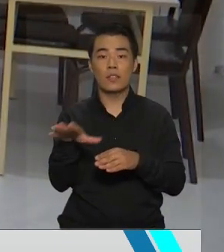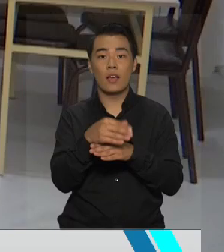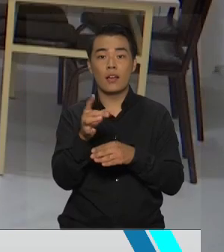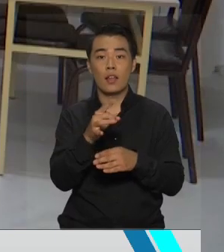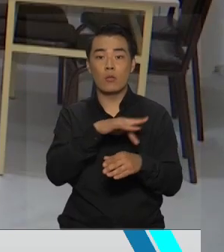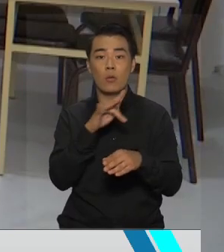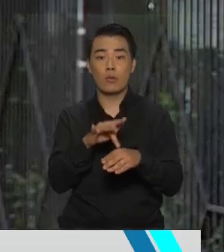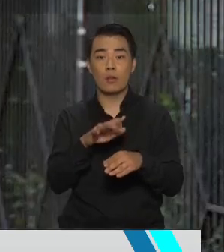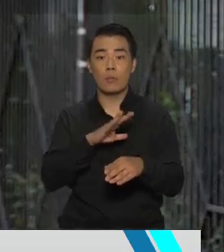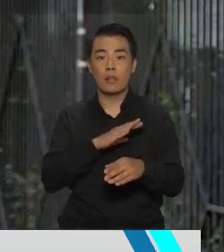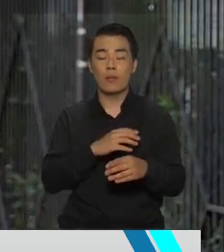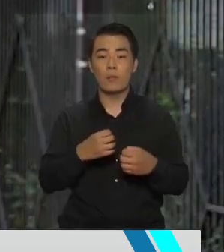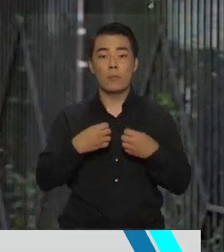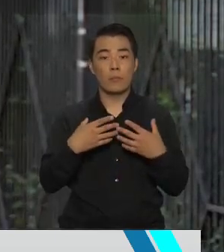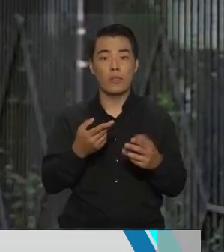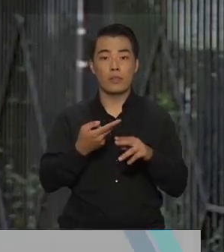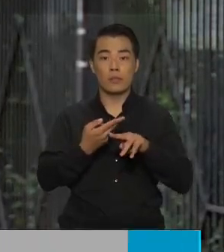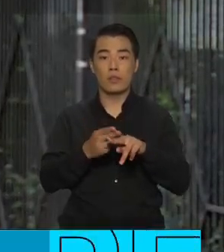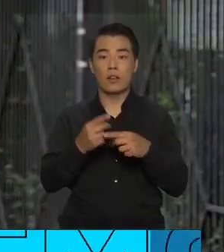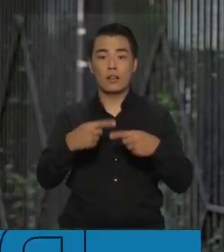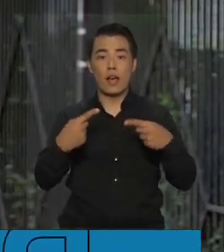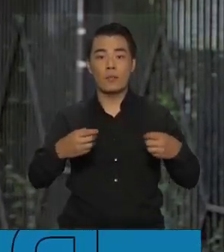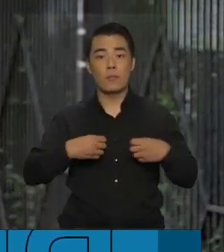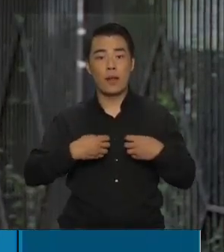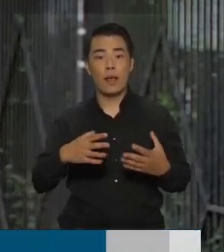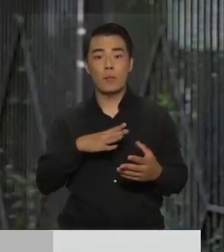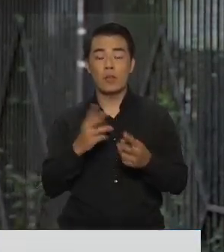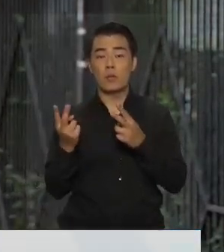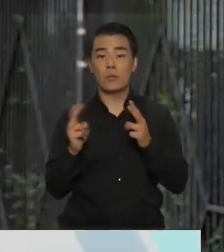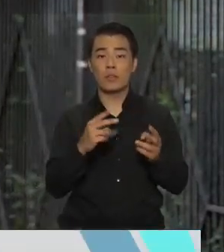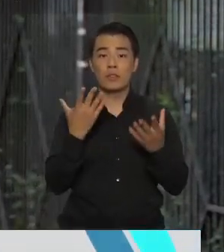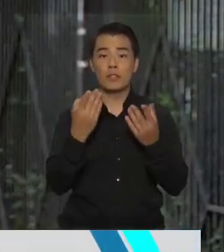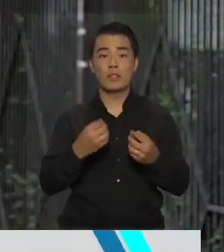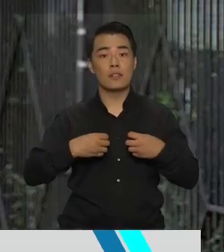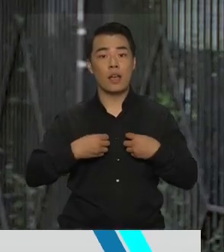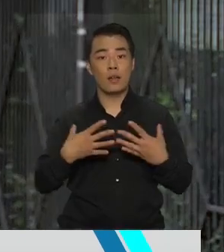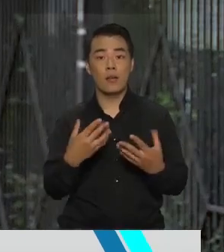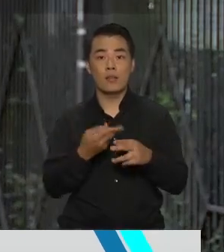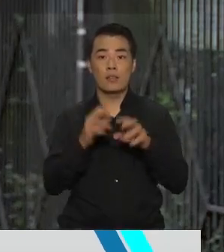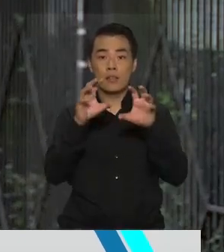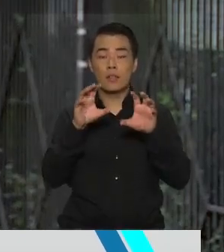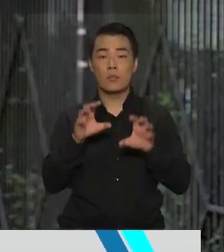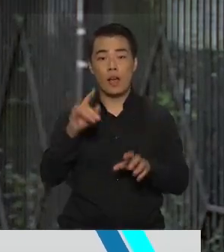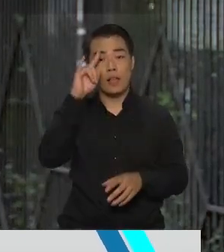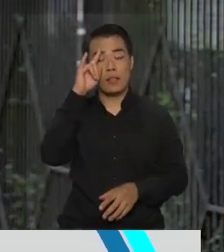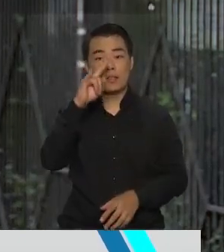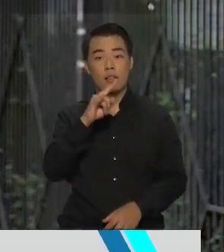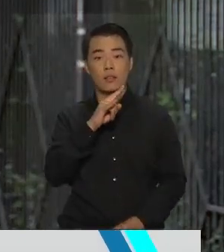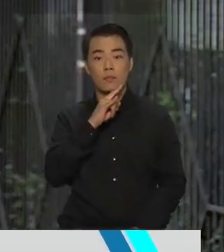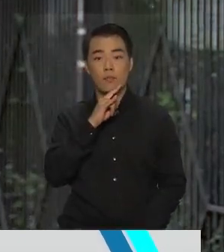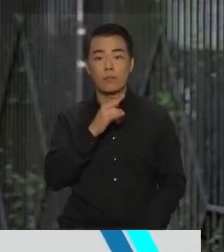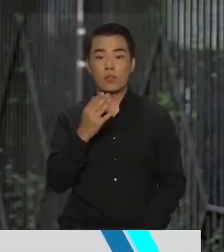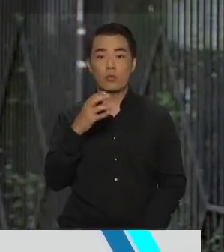районах города были организованы различные мероприятия ко Дню Конституции Республики Казахстан. Шудин